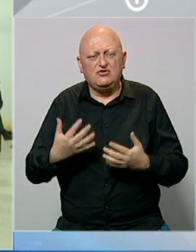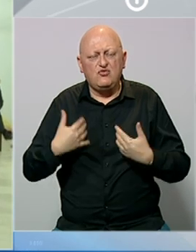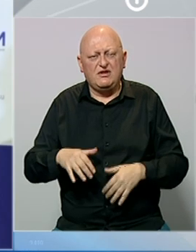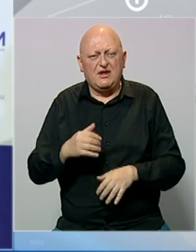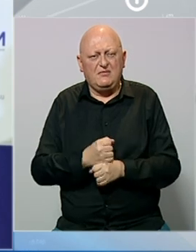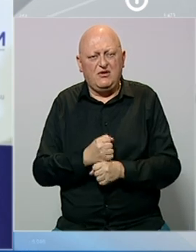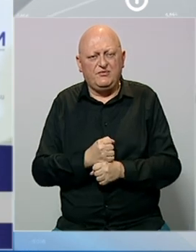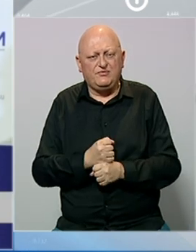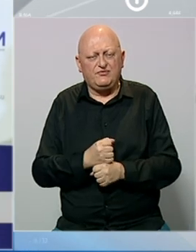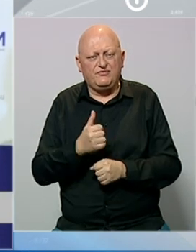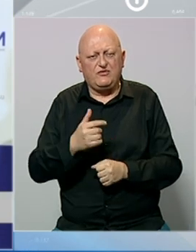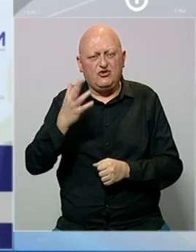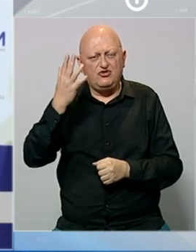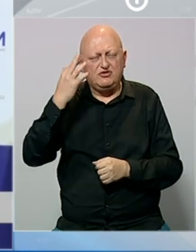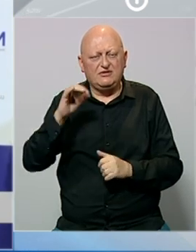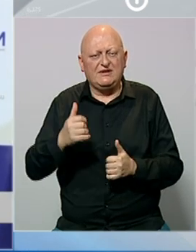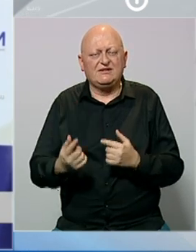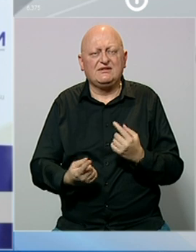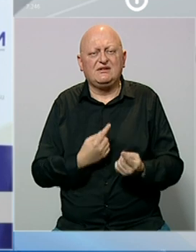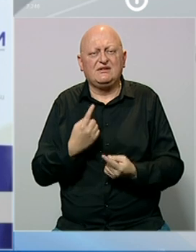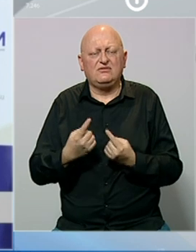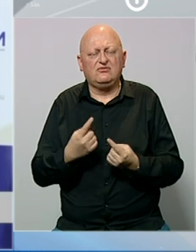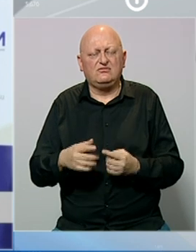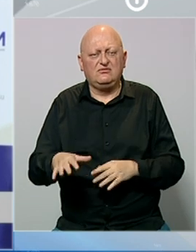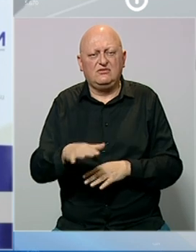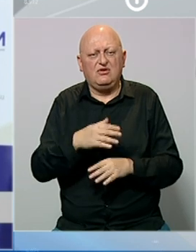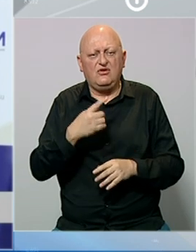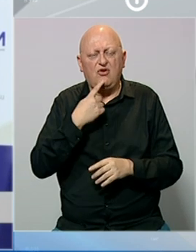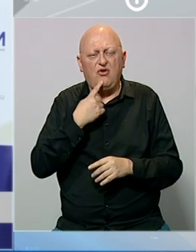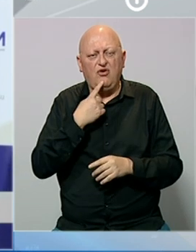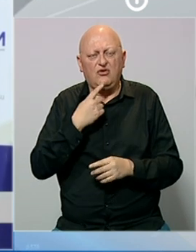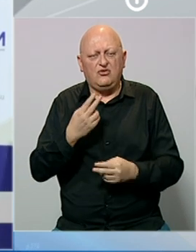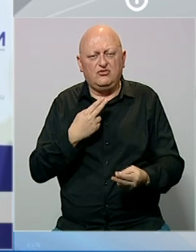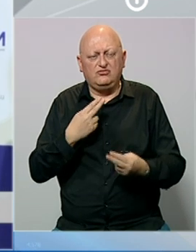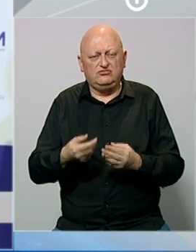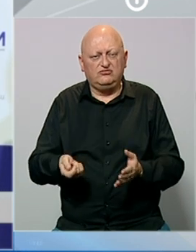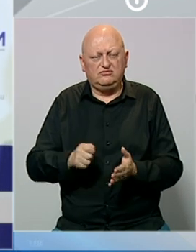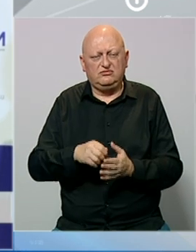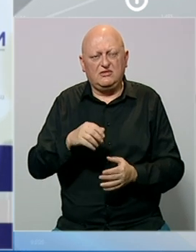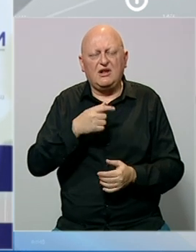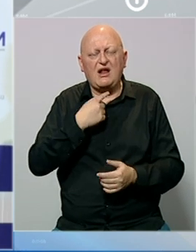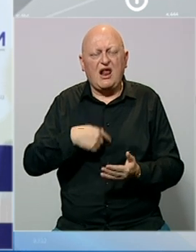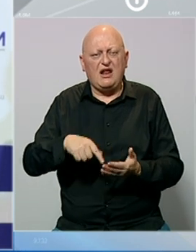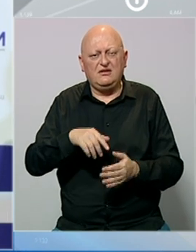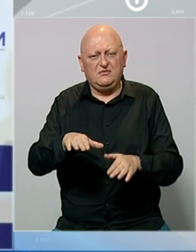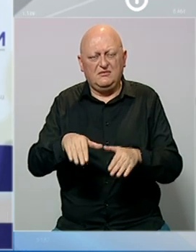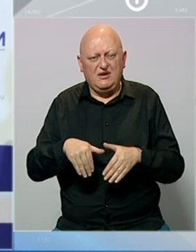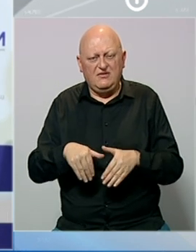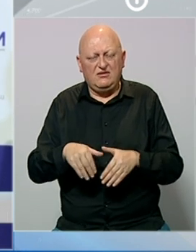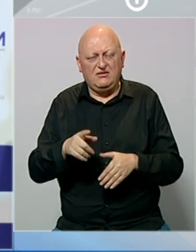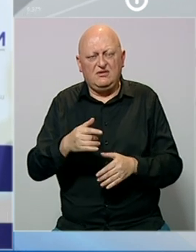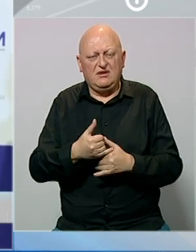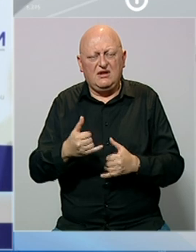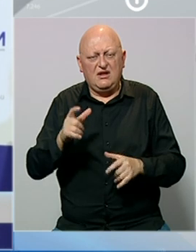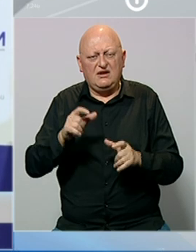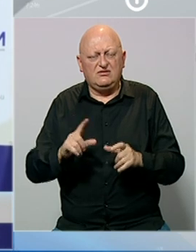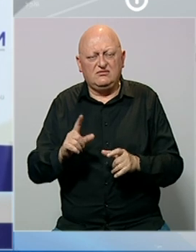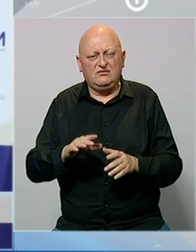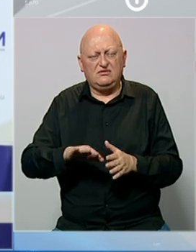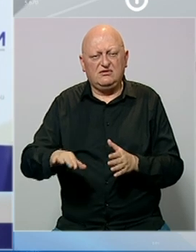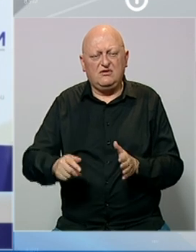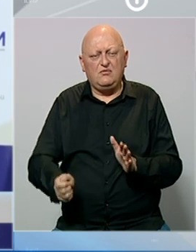posla. A ono što zabrinjava je situacija na terenu prema kojoj su dogovori o kupovini glasova opšte prihvaćeni i da građani ne zaziru